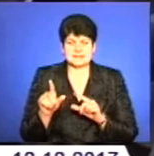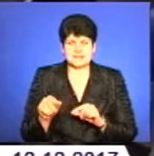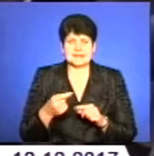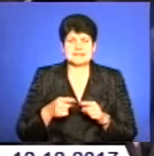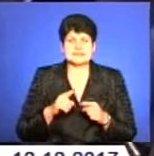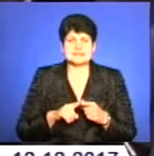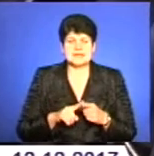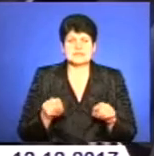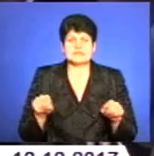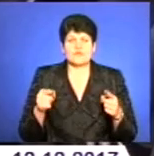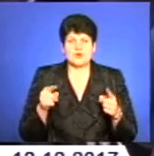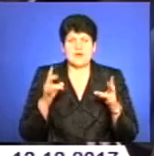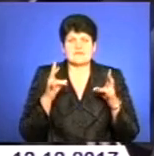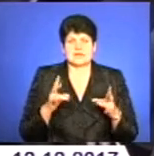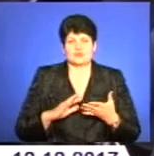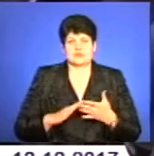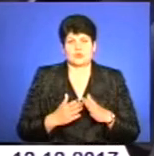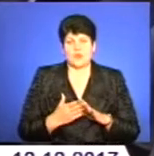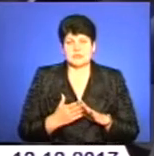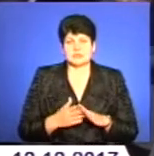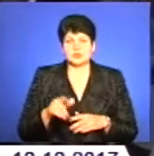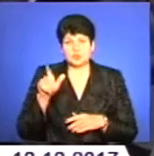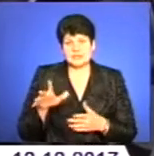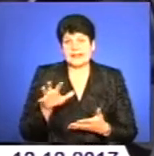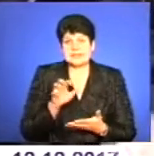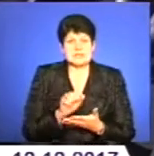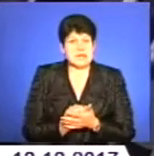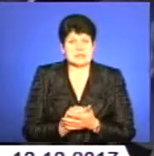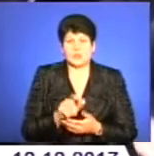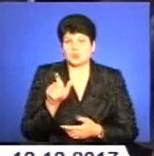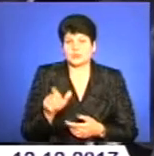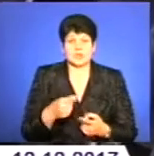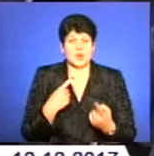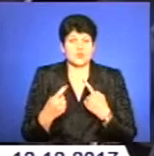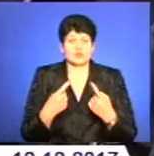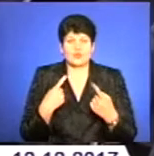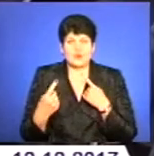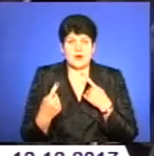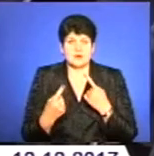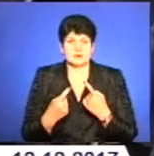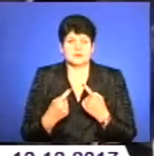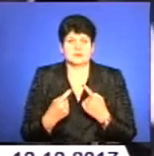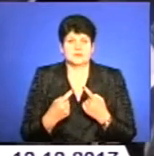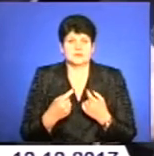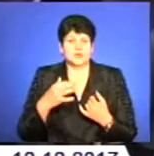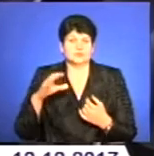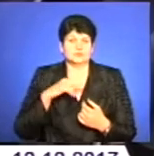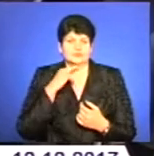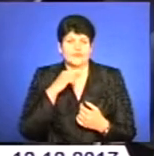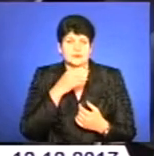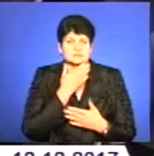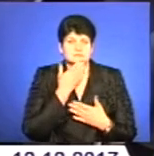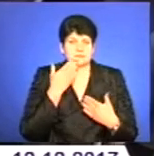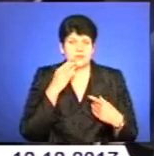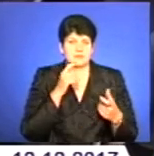це створює аварійні ситуації. Людина зайнята, людина розмовляє, концентрує свою увагу на розмові, значить,